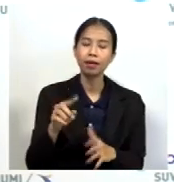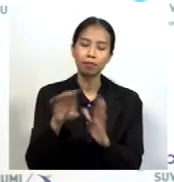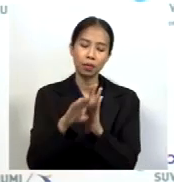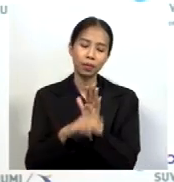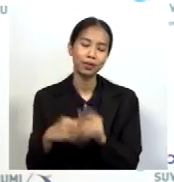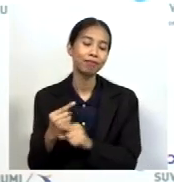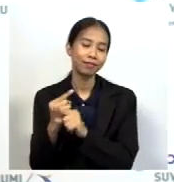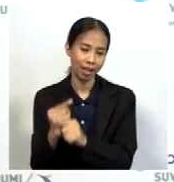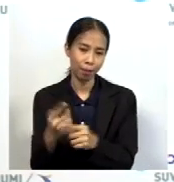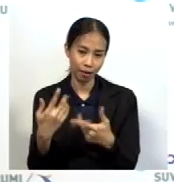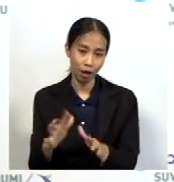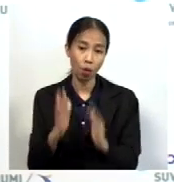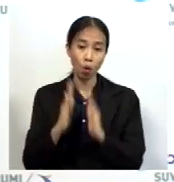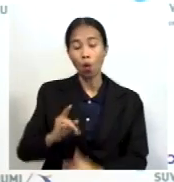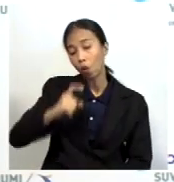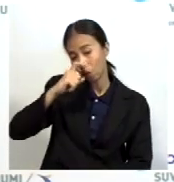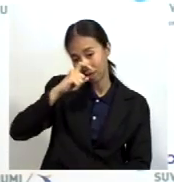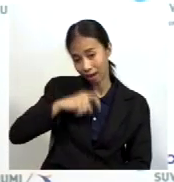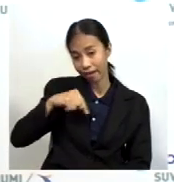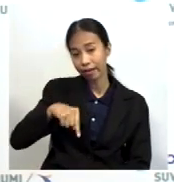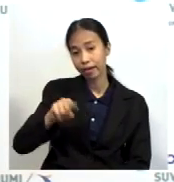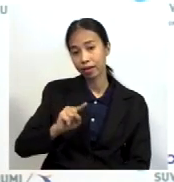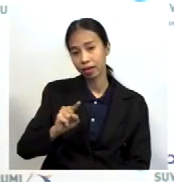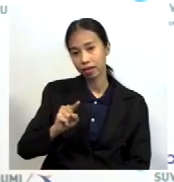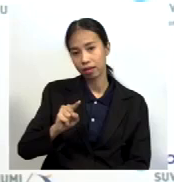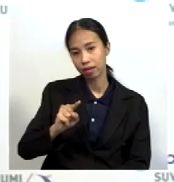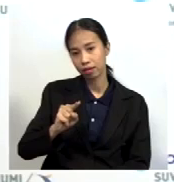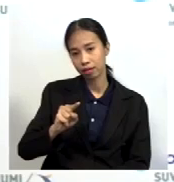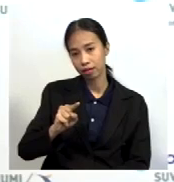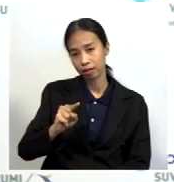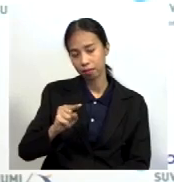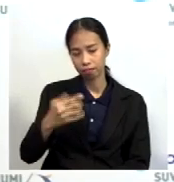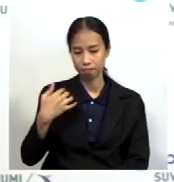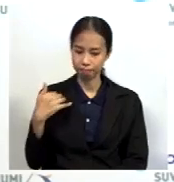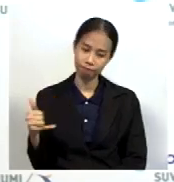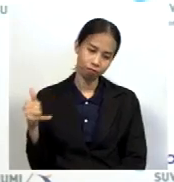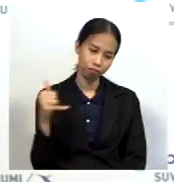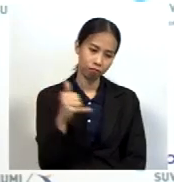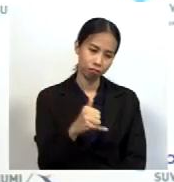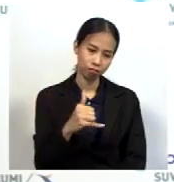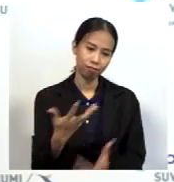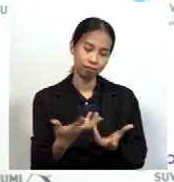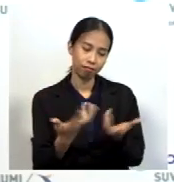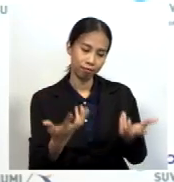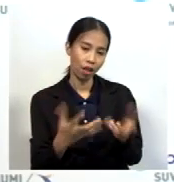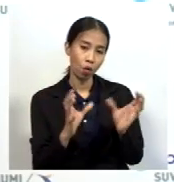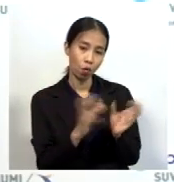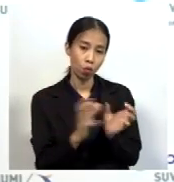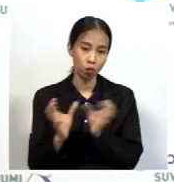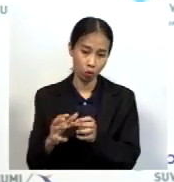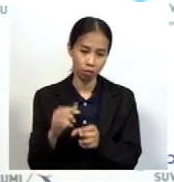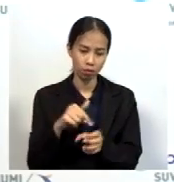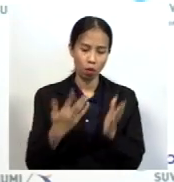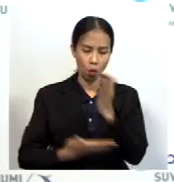ส่วนผู้โดยสารคนไทยเนี่ยจะลงมาแล้วก็มีพื้นที่จัดแบ่งเป็น2กลุ่มคือผู้โดยสารเสี่ยงสู